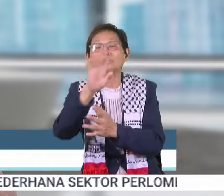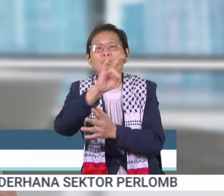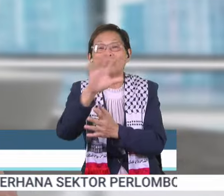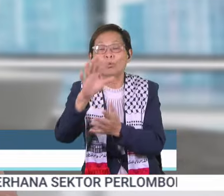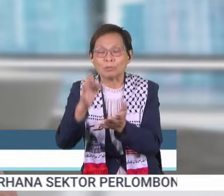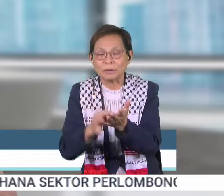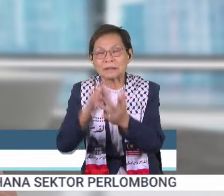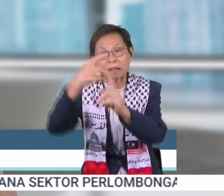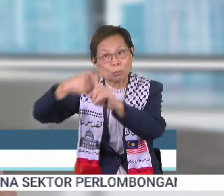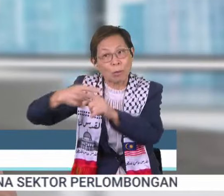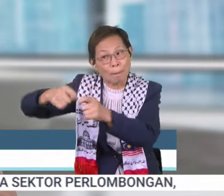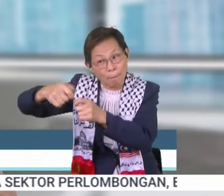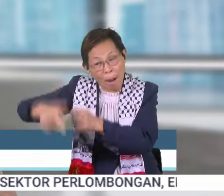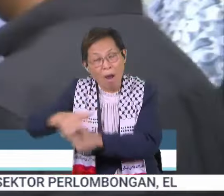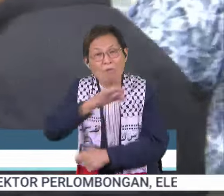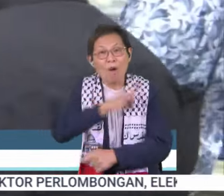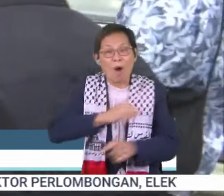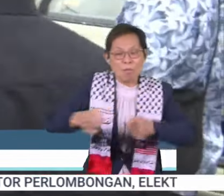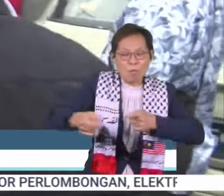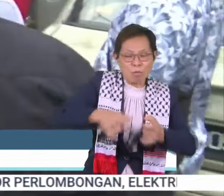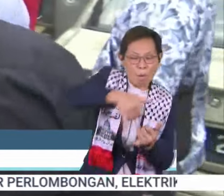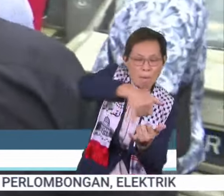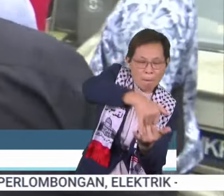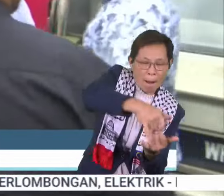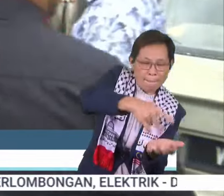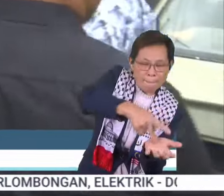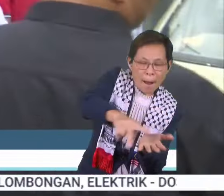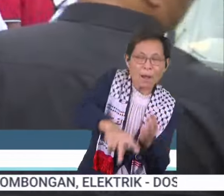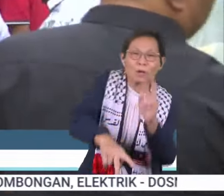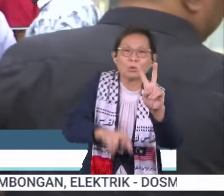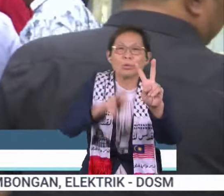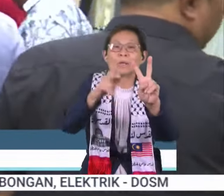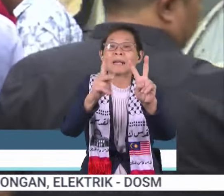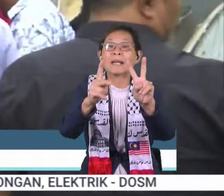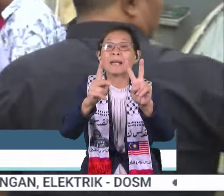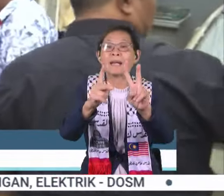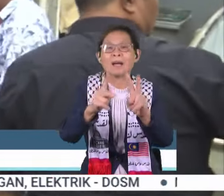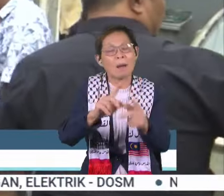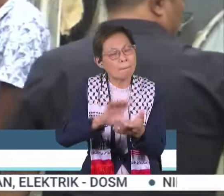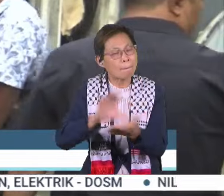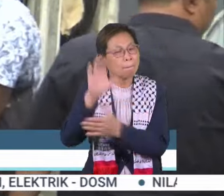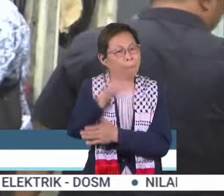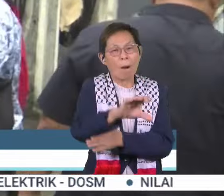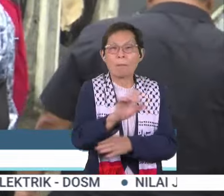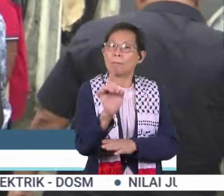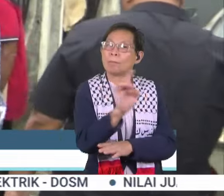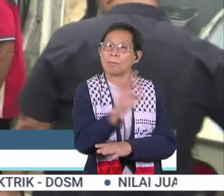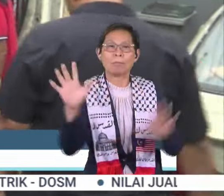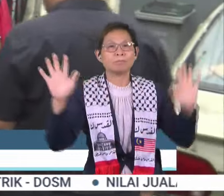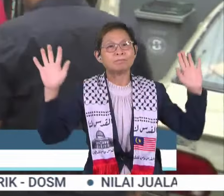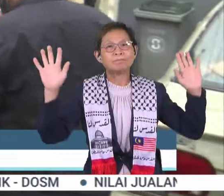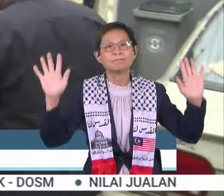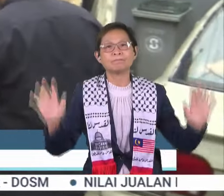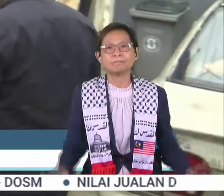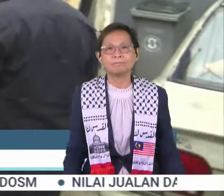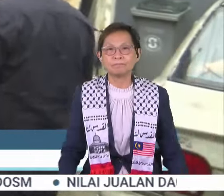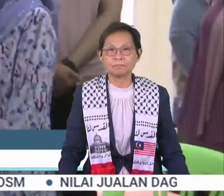RM1,049.75 sebulan. Manakala faedah pengurusan mayat dibayar sebanyak RM2,000 secara one-off.